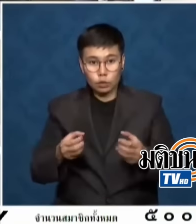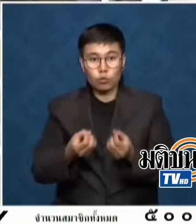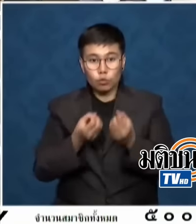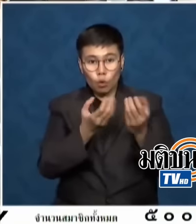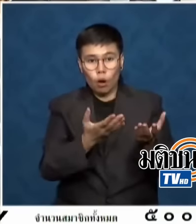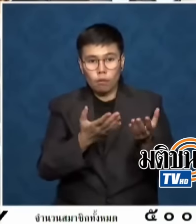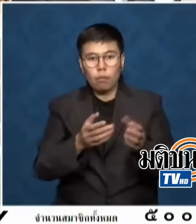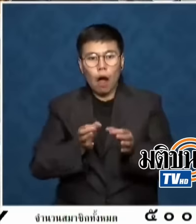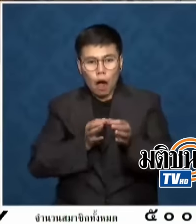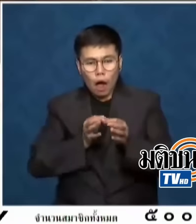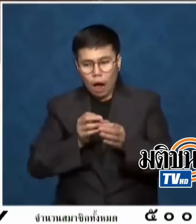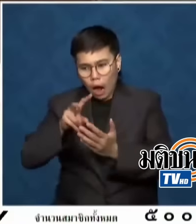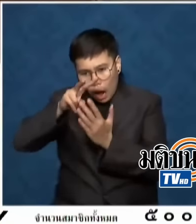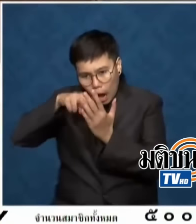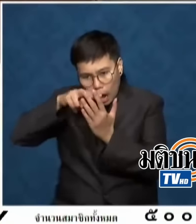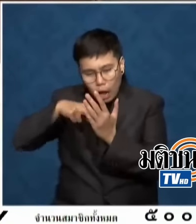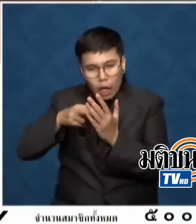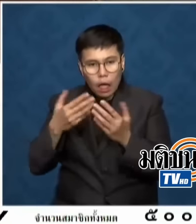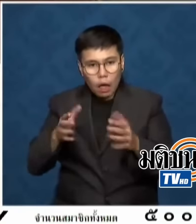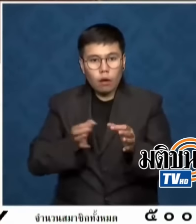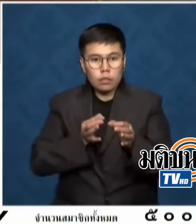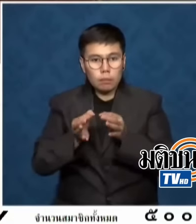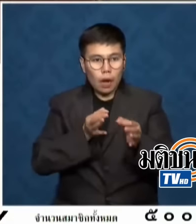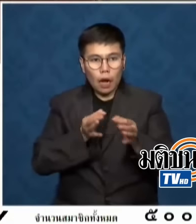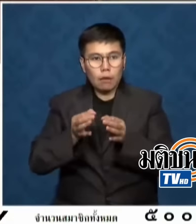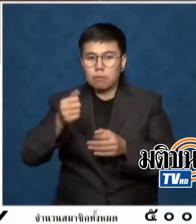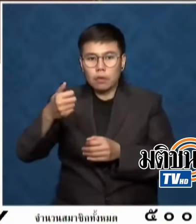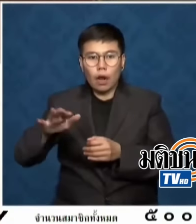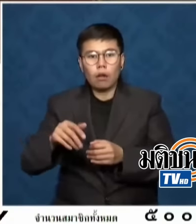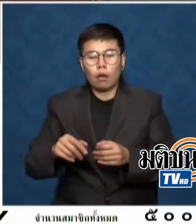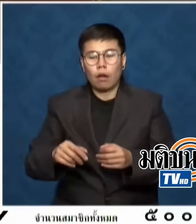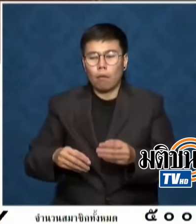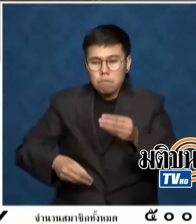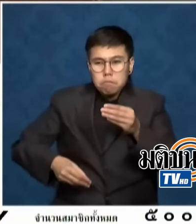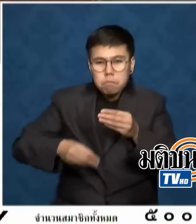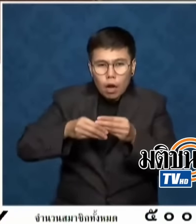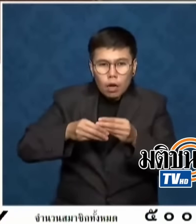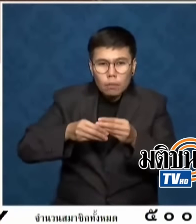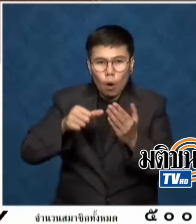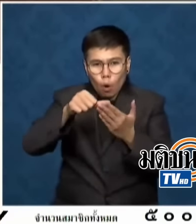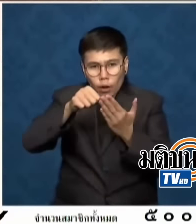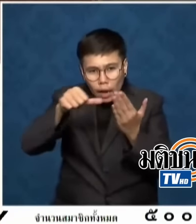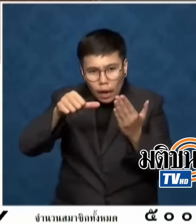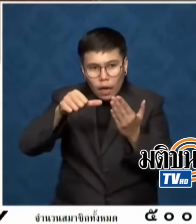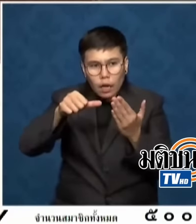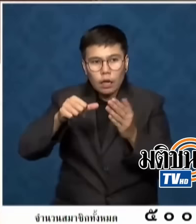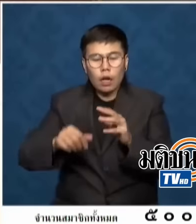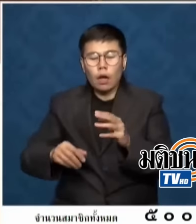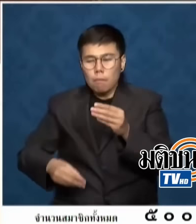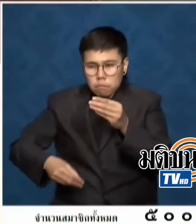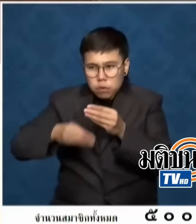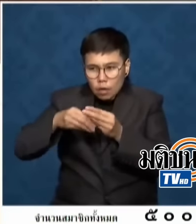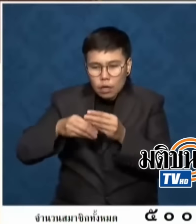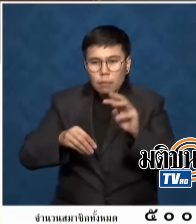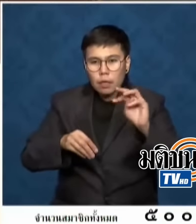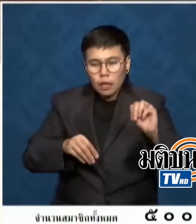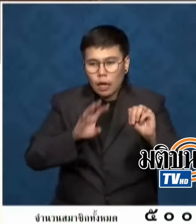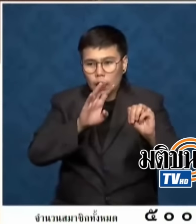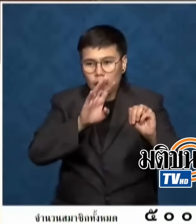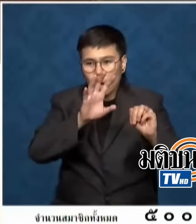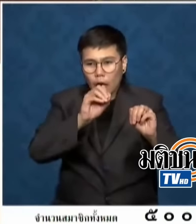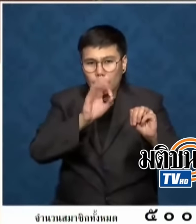มาอธิบายมากไม่ได้นะครับว่าเราขอตัดขอเพิ่มมาตรานี้ยังไงนะครับตาม